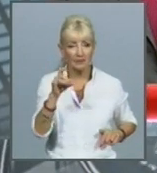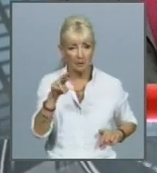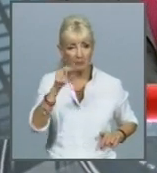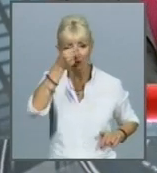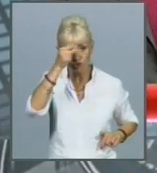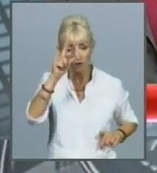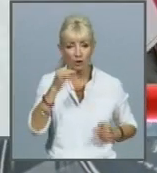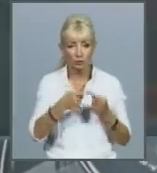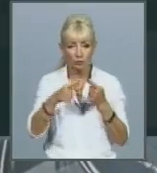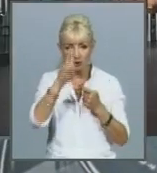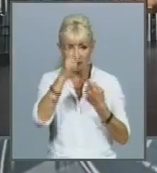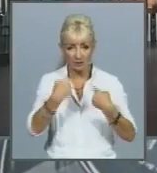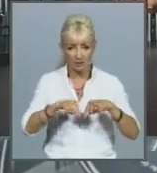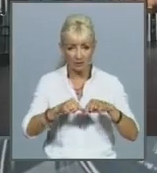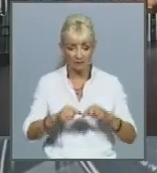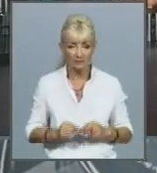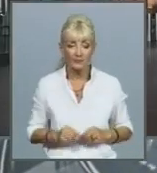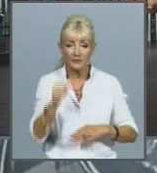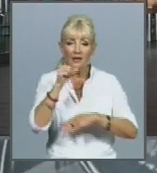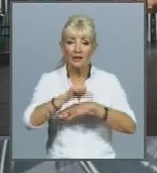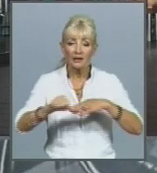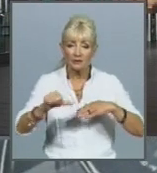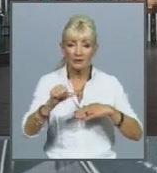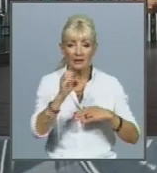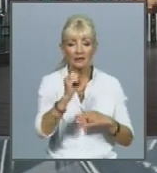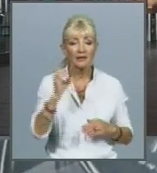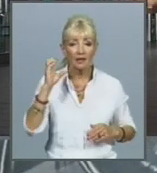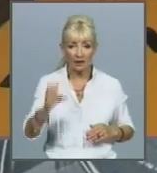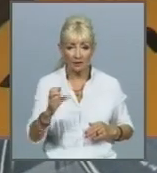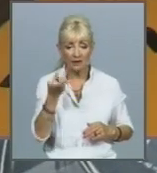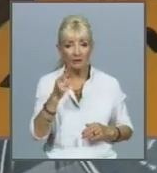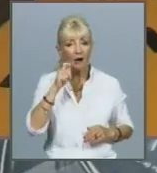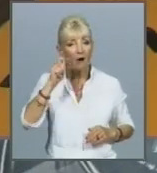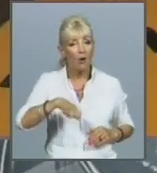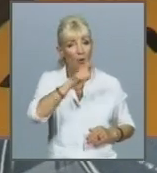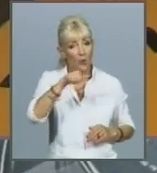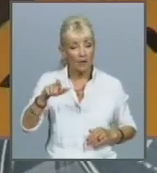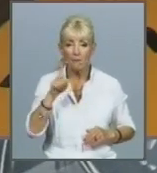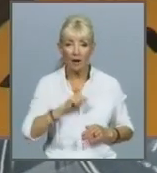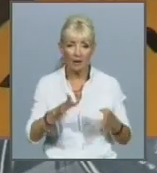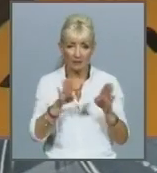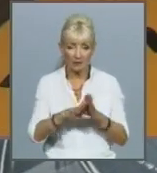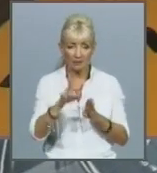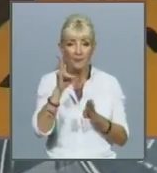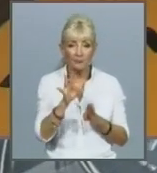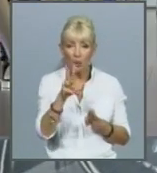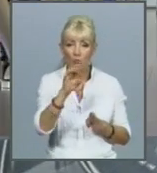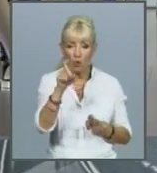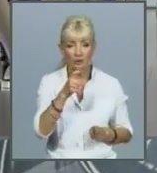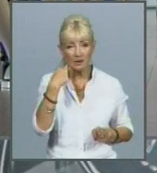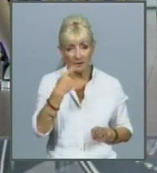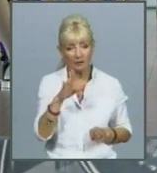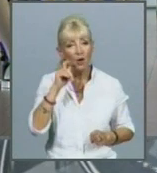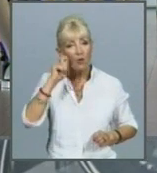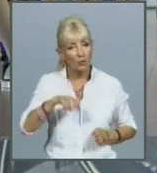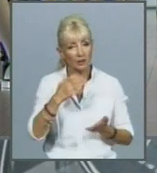та інші держави. Кордони ж Європейського Союзу для українців поки що закриті. Але у МОЗ зазначають, що в